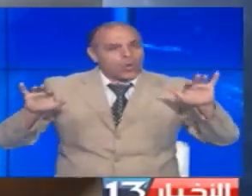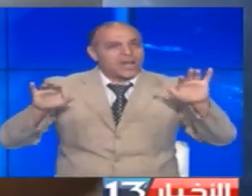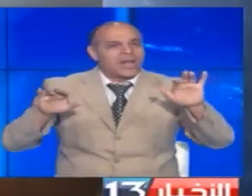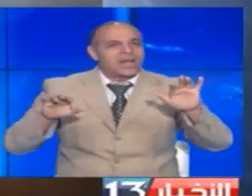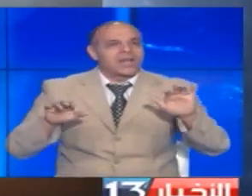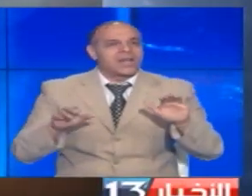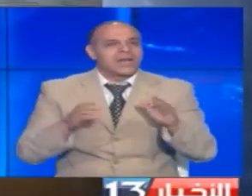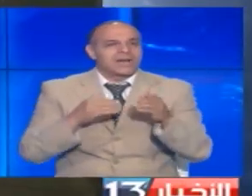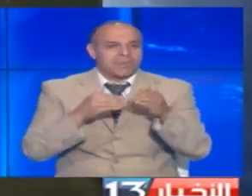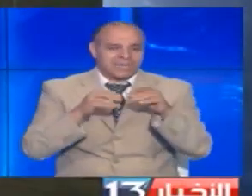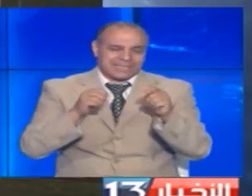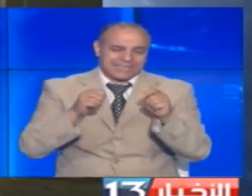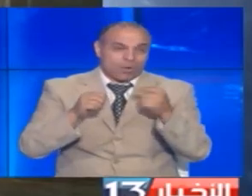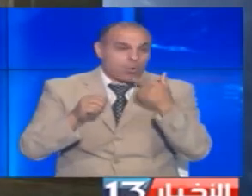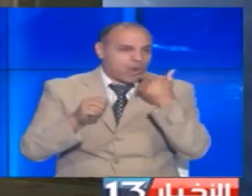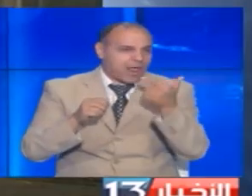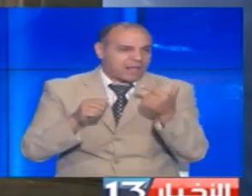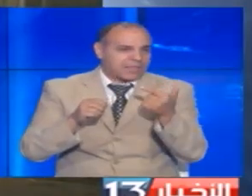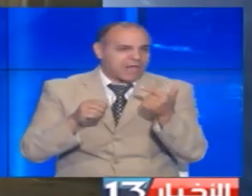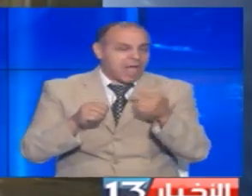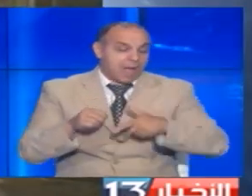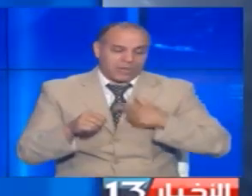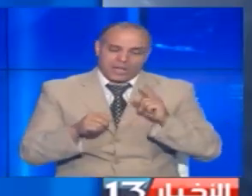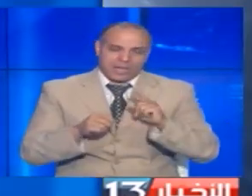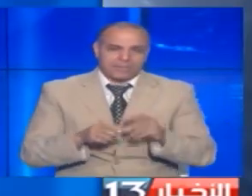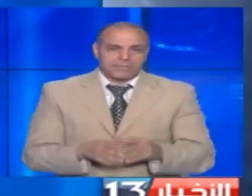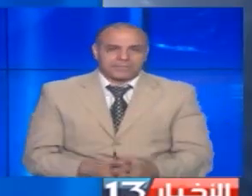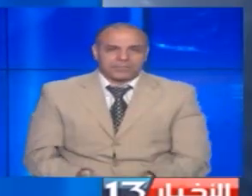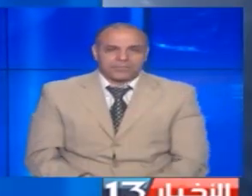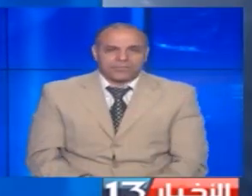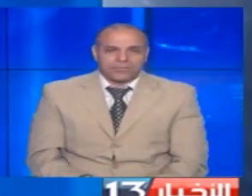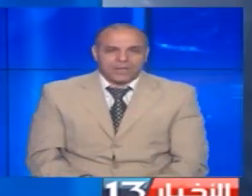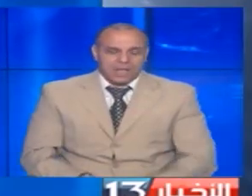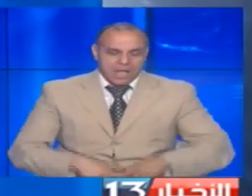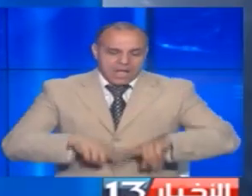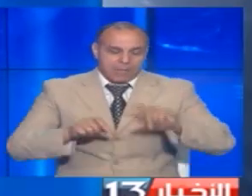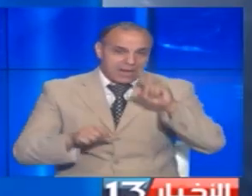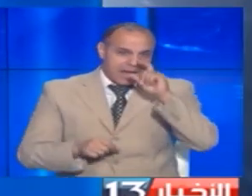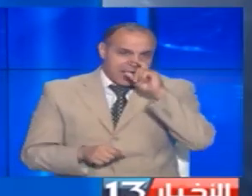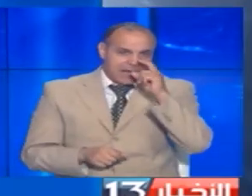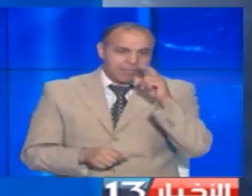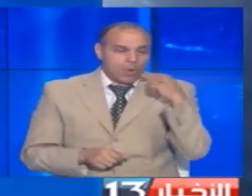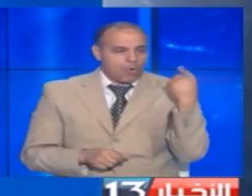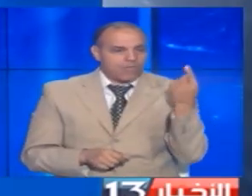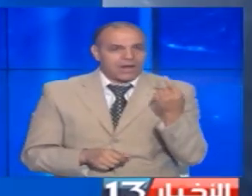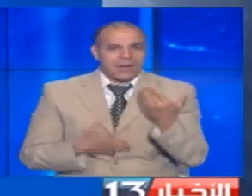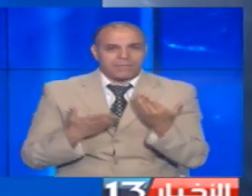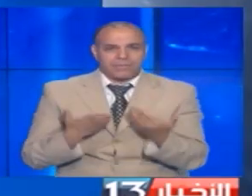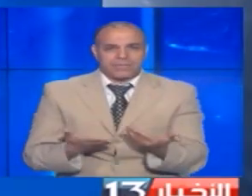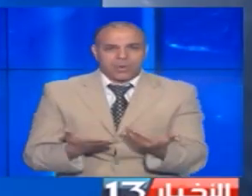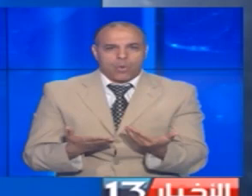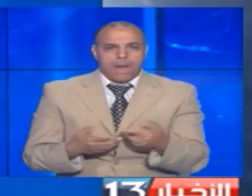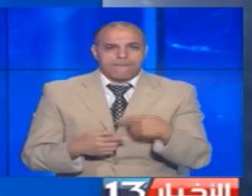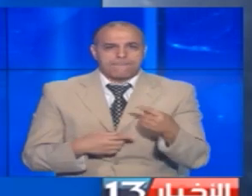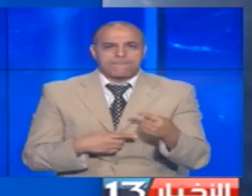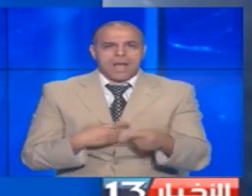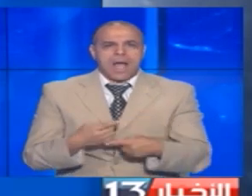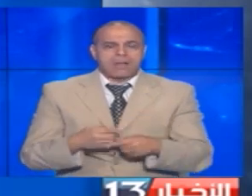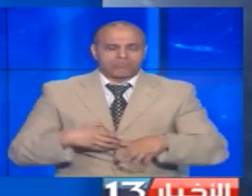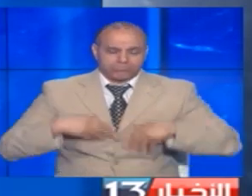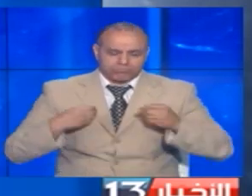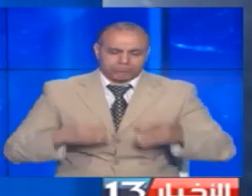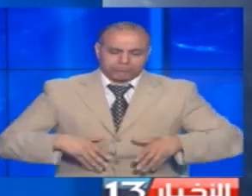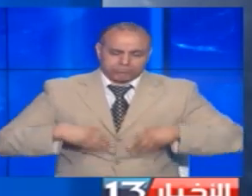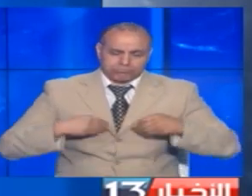من سجن لا يراد له ان يكون ابد الجناح الى اخبارنا العربيه والدوليه وبعد سلسله استقالات